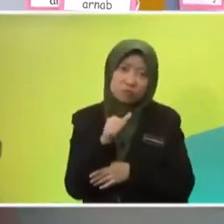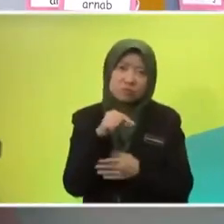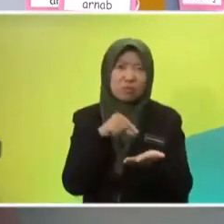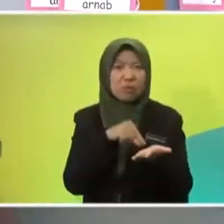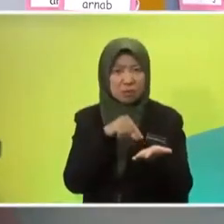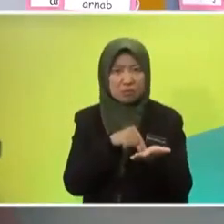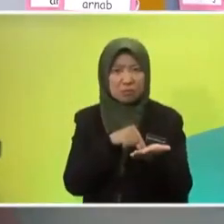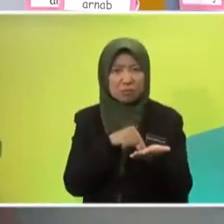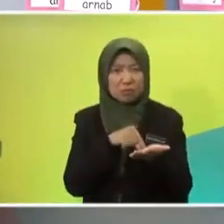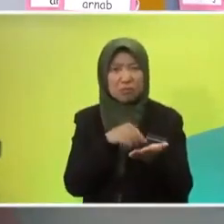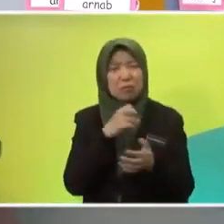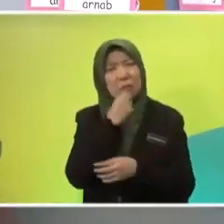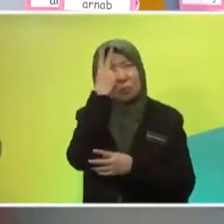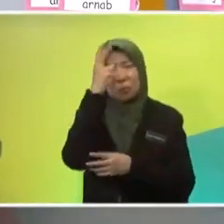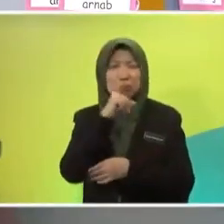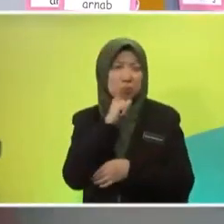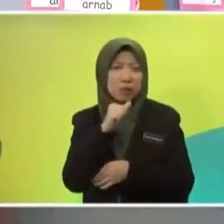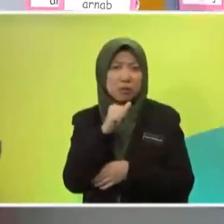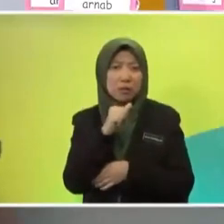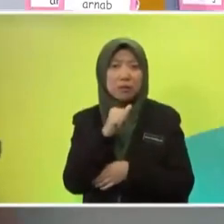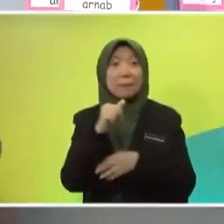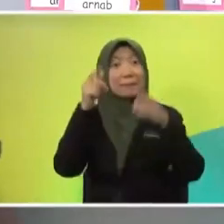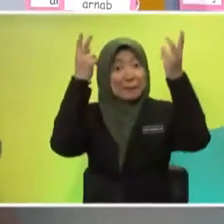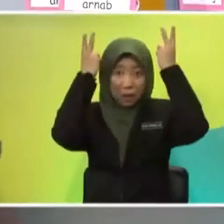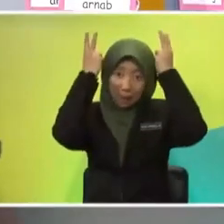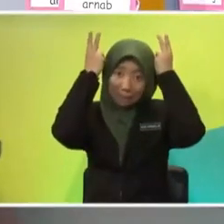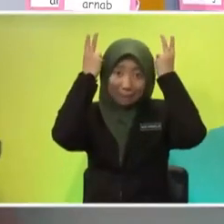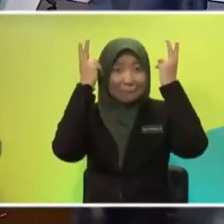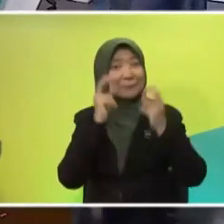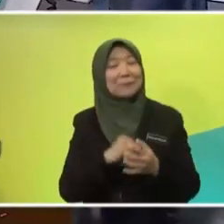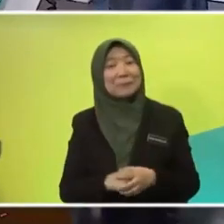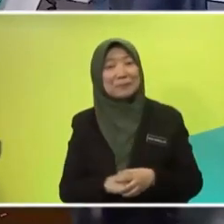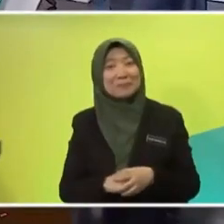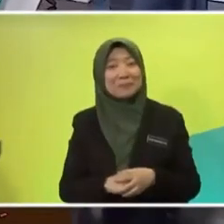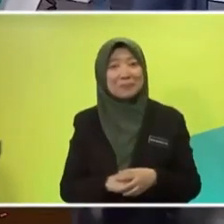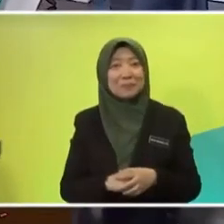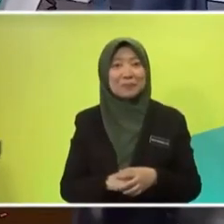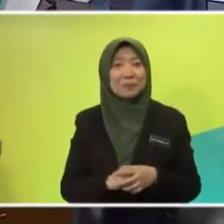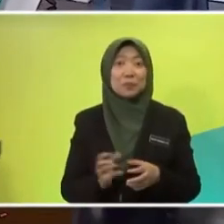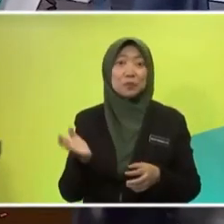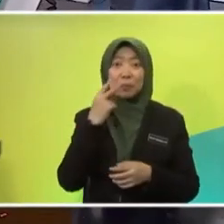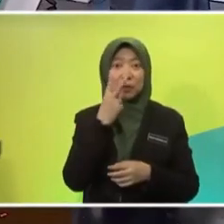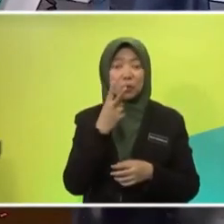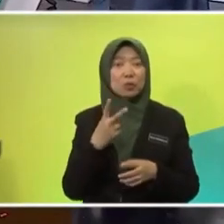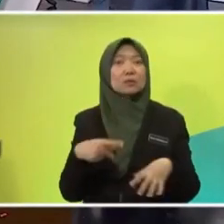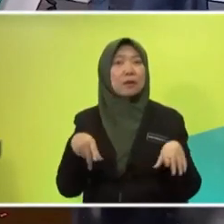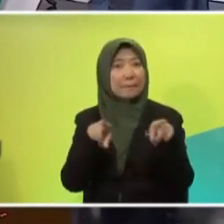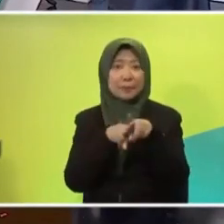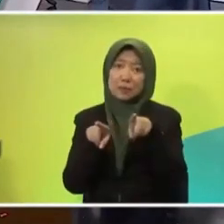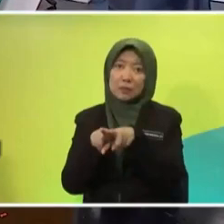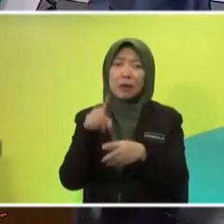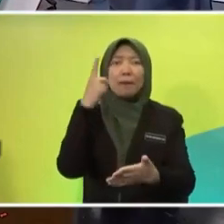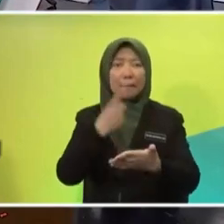dan juga kambing. Dah tentu bunyi arnab agaknya. Arnab. Okey, mari kita saksikan bersama-sama. Apakah